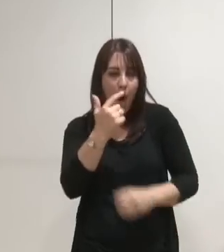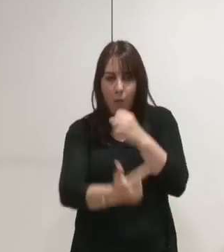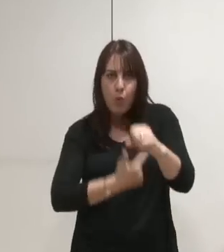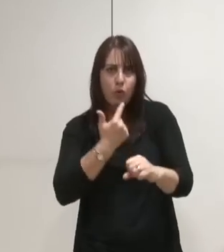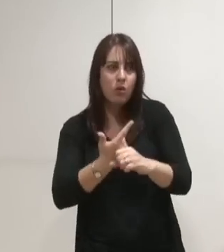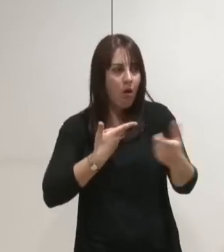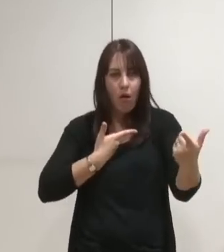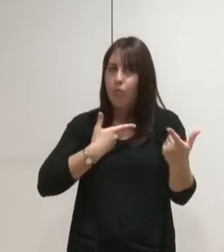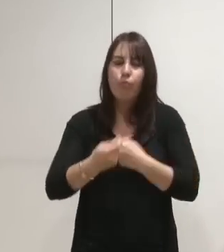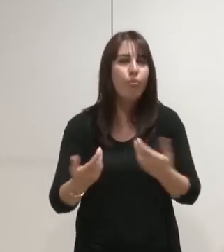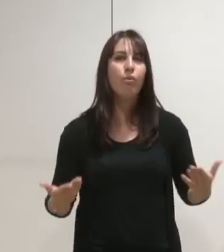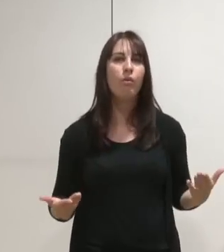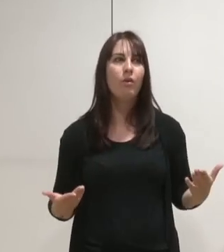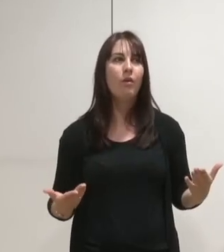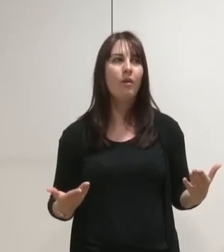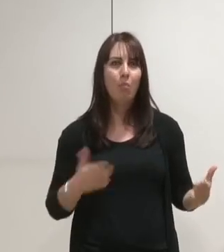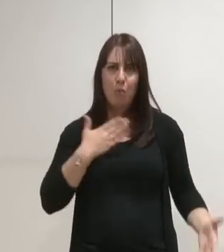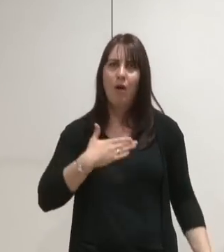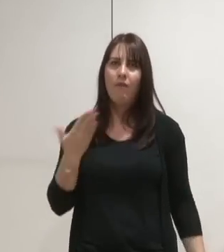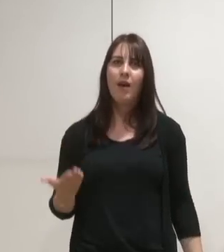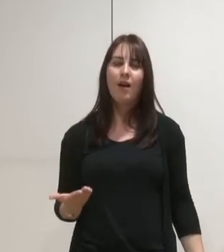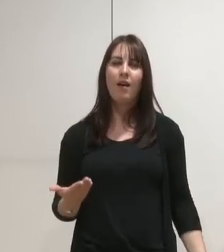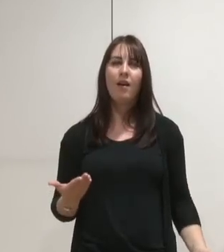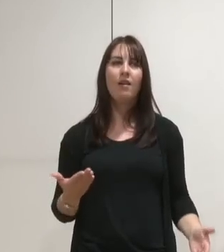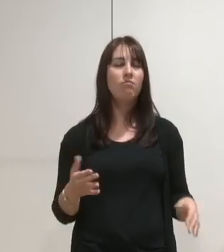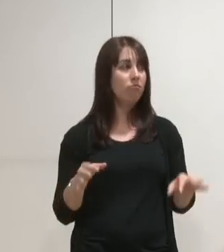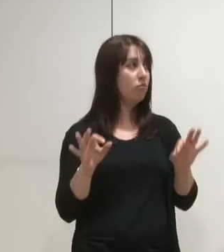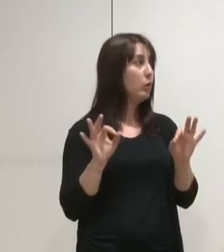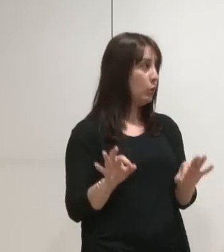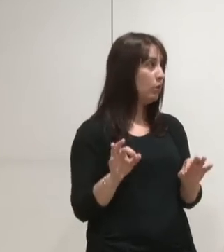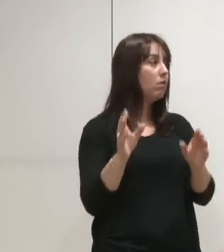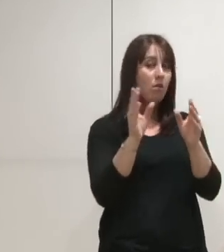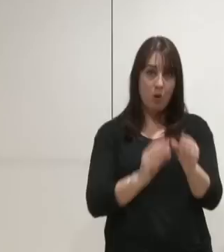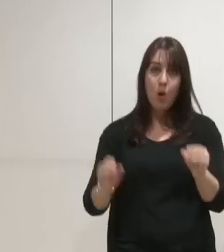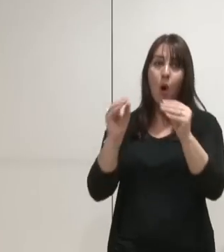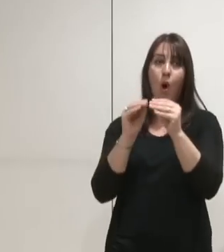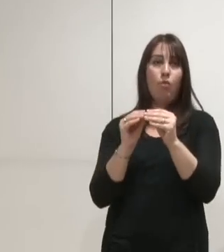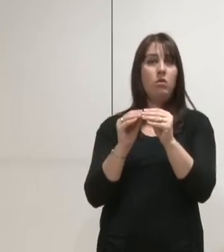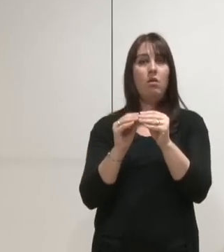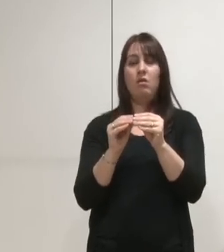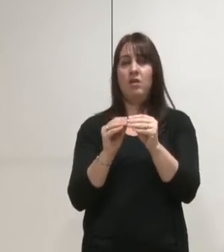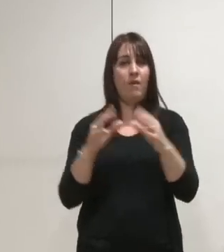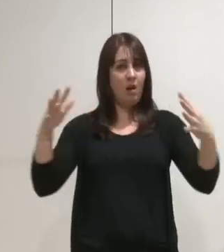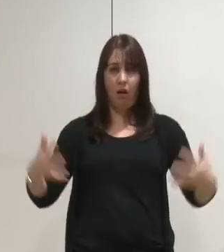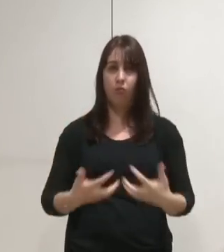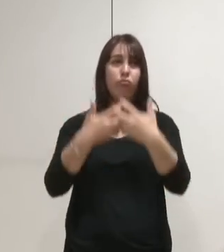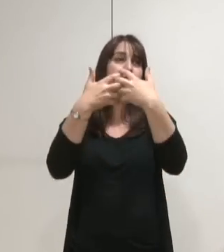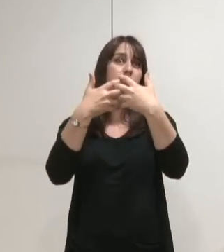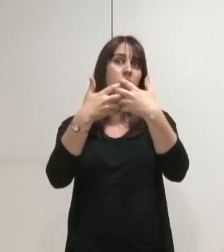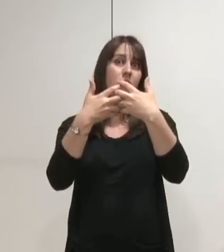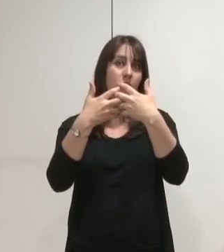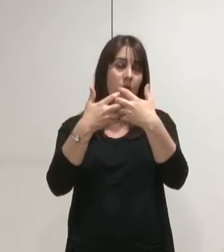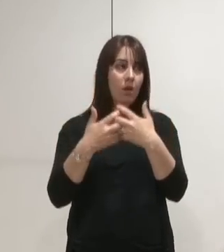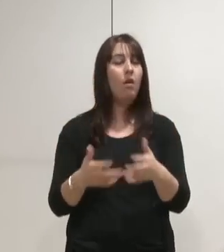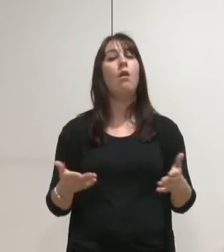à venir et donc cela fera double emploi et si j'ajoute à cela